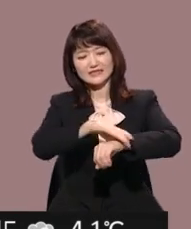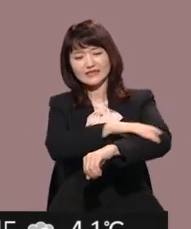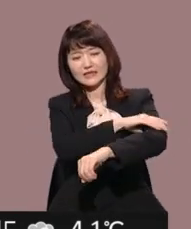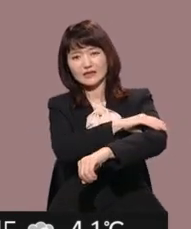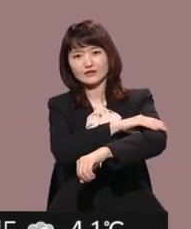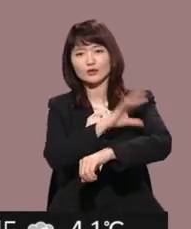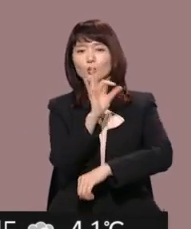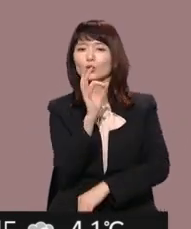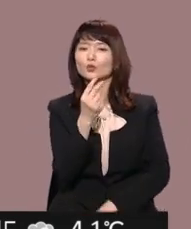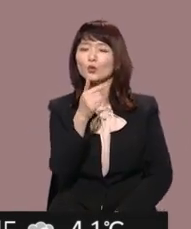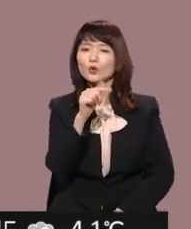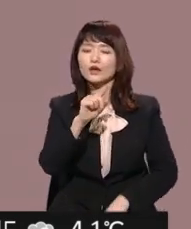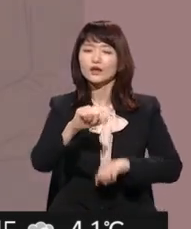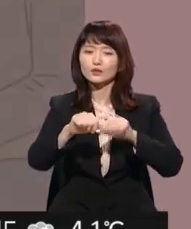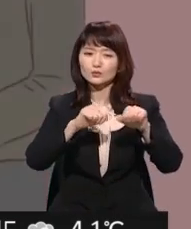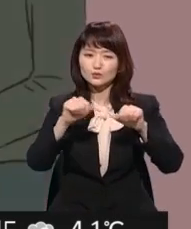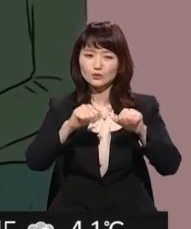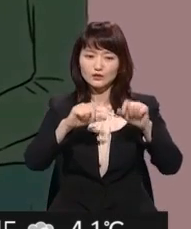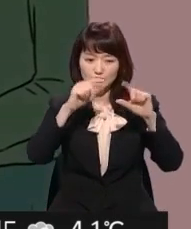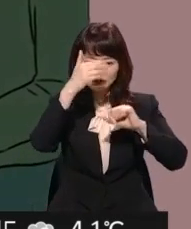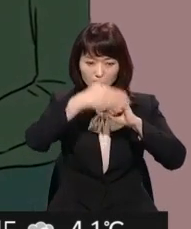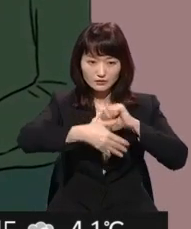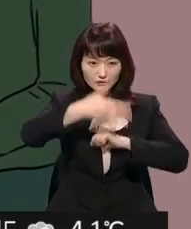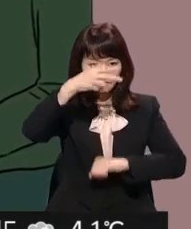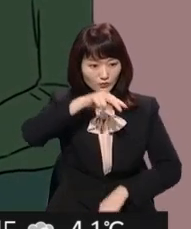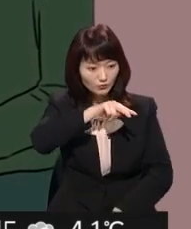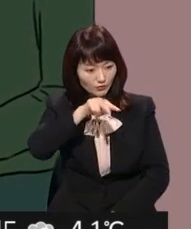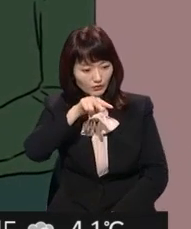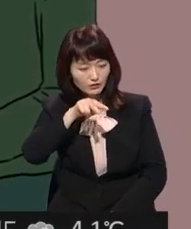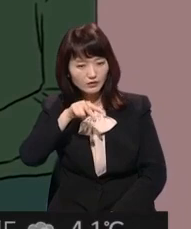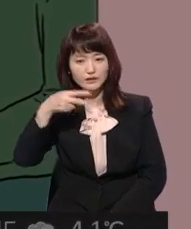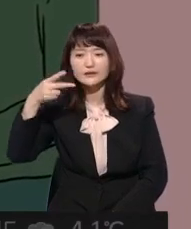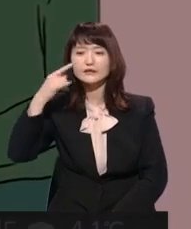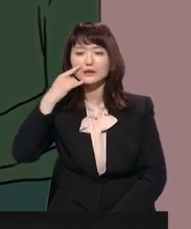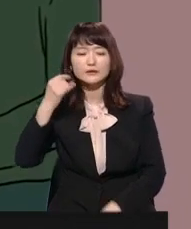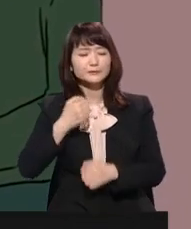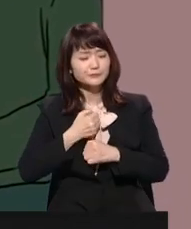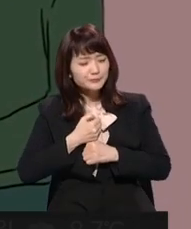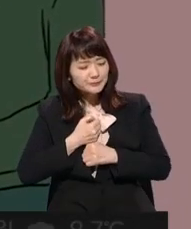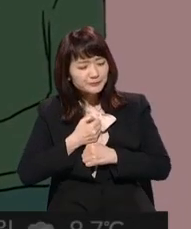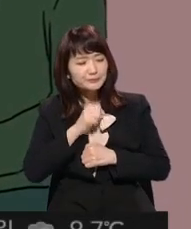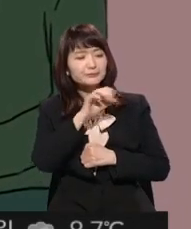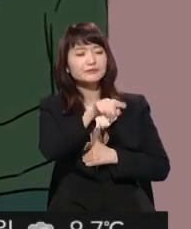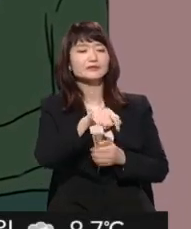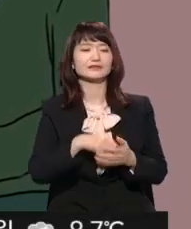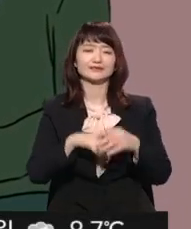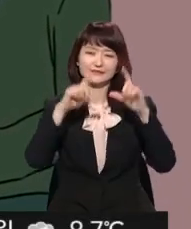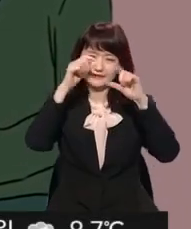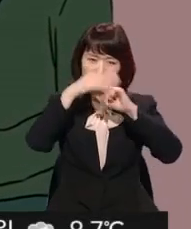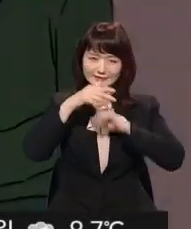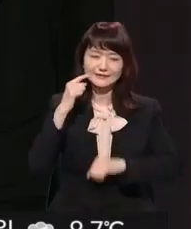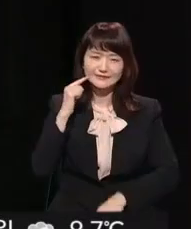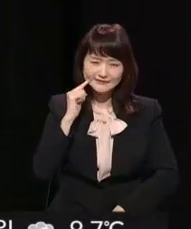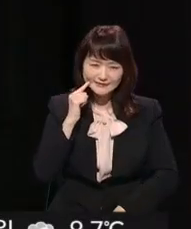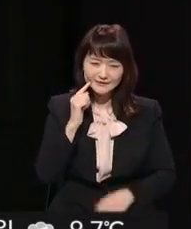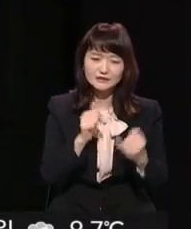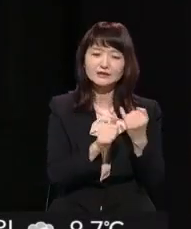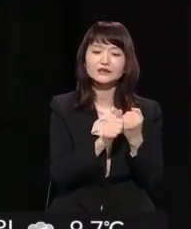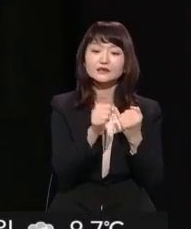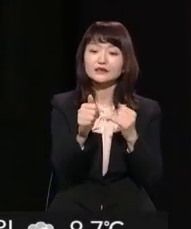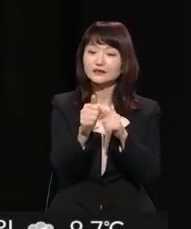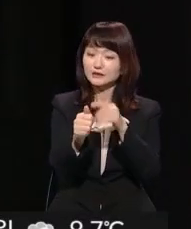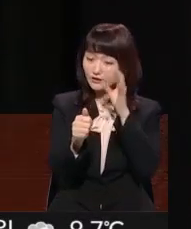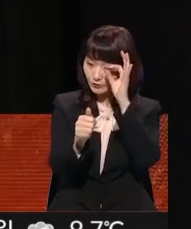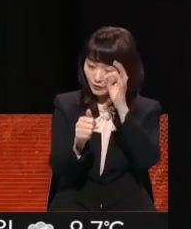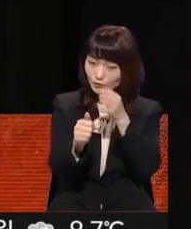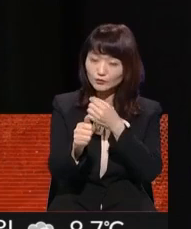것들도 올려놨었는데 그것도 보시게 된 겁니다 이에 시어머니가 굉장히 조심스럽게 사진이 너무 예쁘니까 이런 거 너희 신랑이나 보게 하면 안